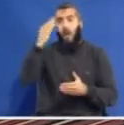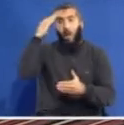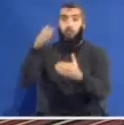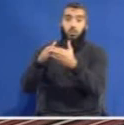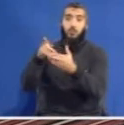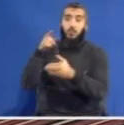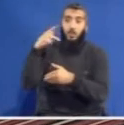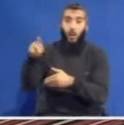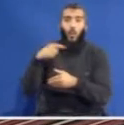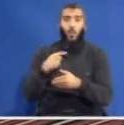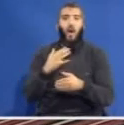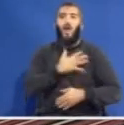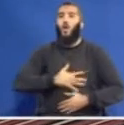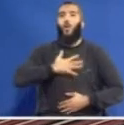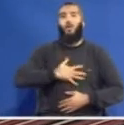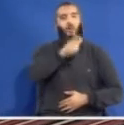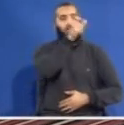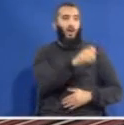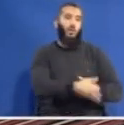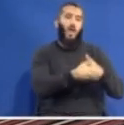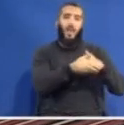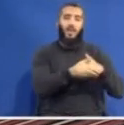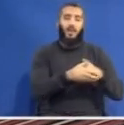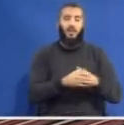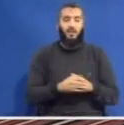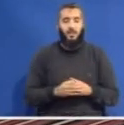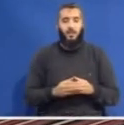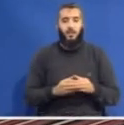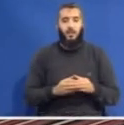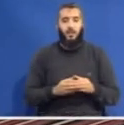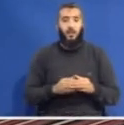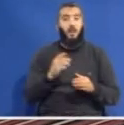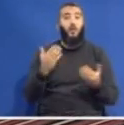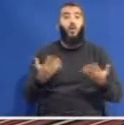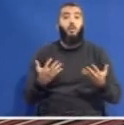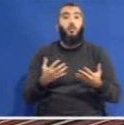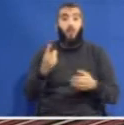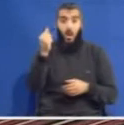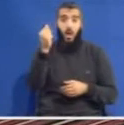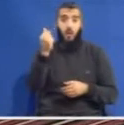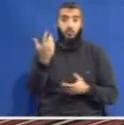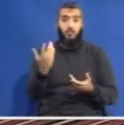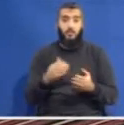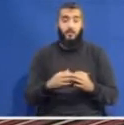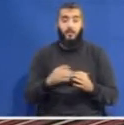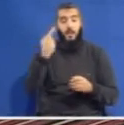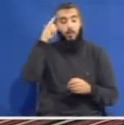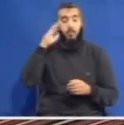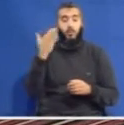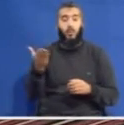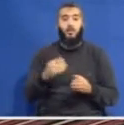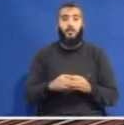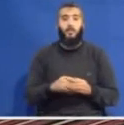إدخال السرور على الناس وإلى قضاء مصالحهم وحوائجهم؟ بالمال. صحيح. ولذلك